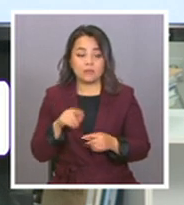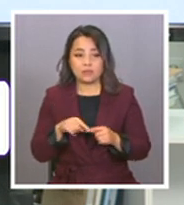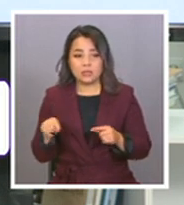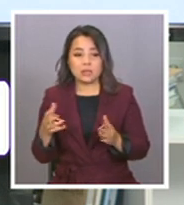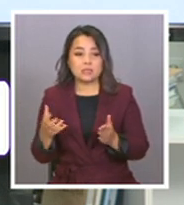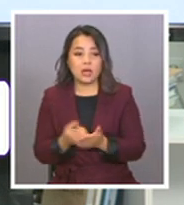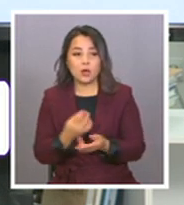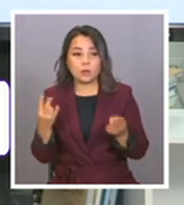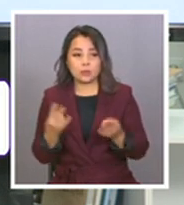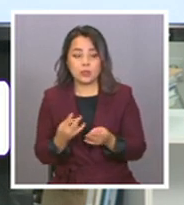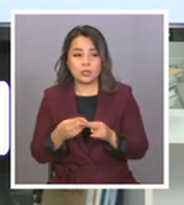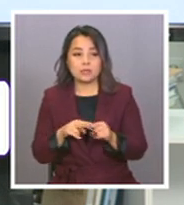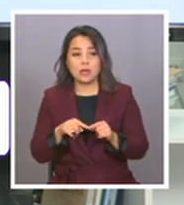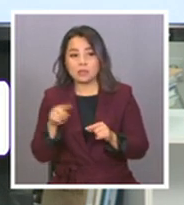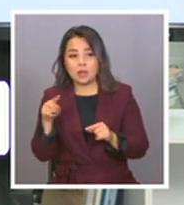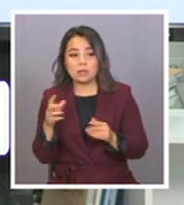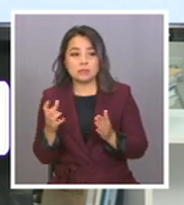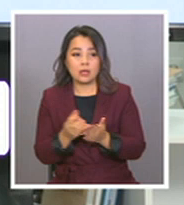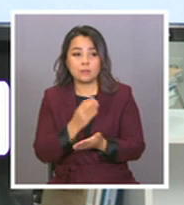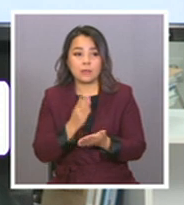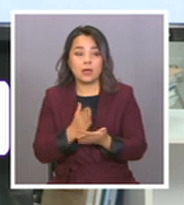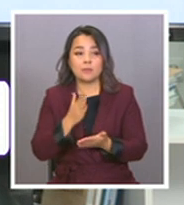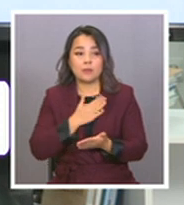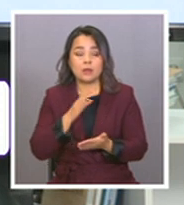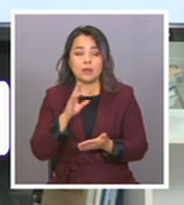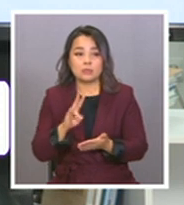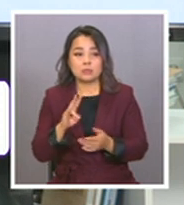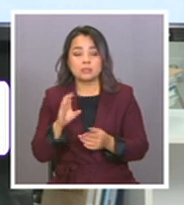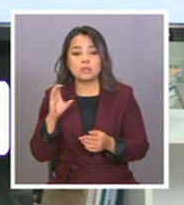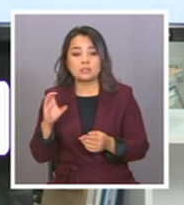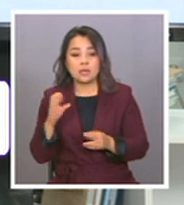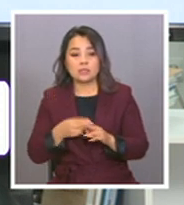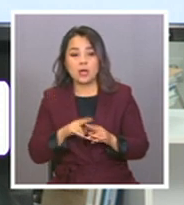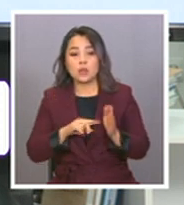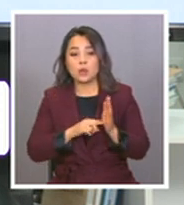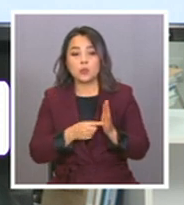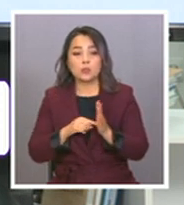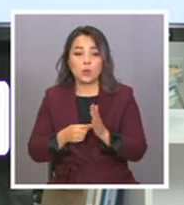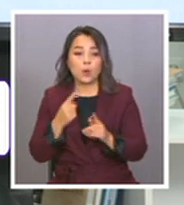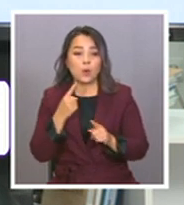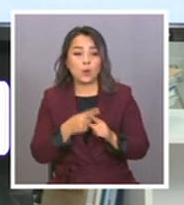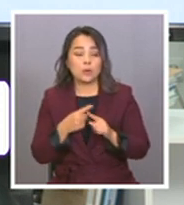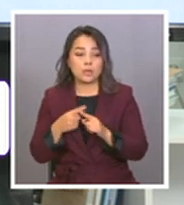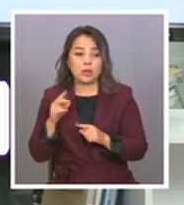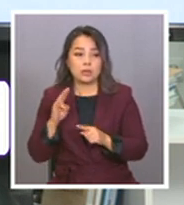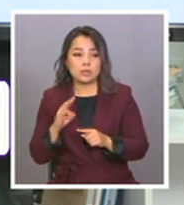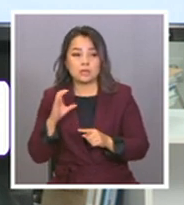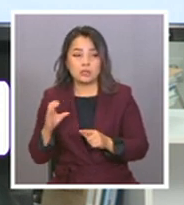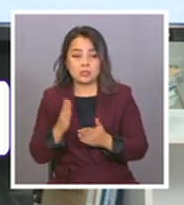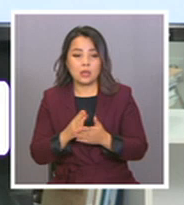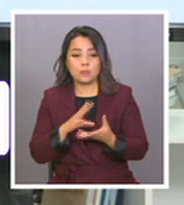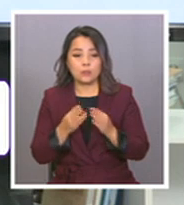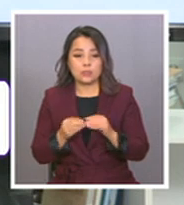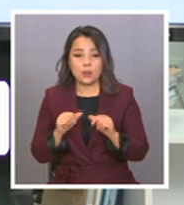Бірақ NC векторын таппас бұрын, балалар, біз NC нүктелерін қосып, біз NC-ның кесіндінің ұзындығын тауып